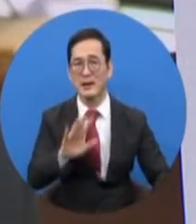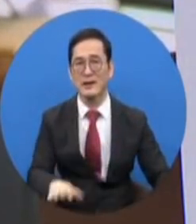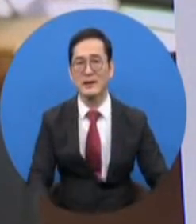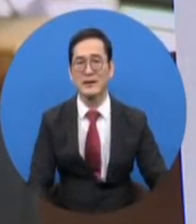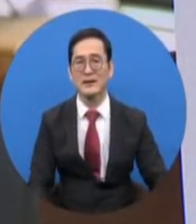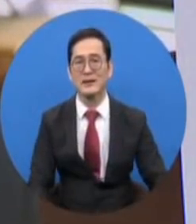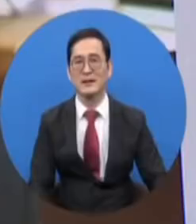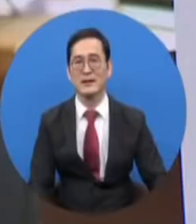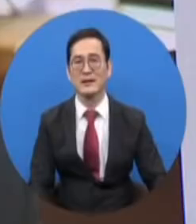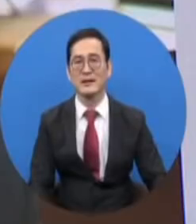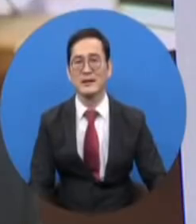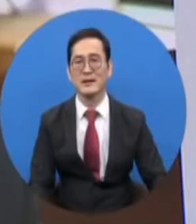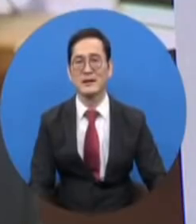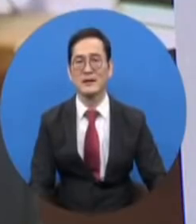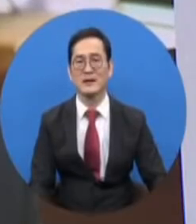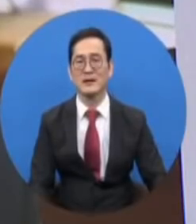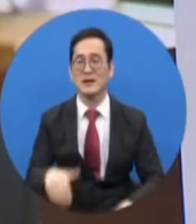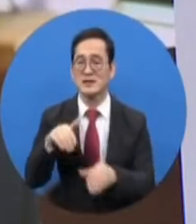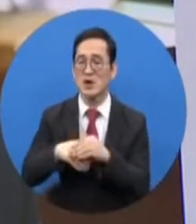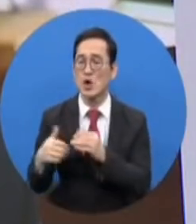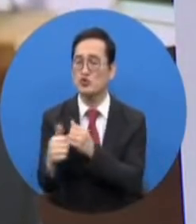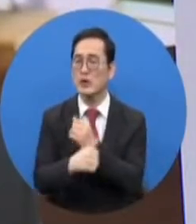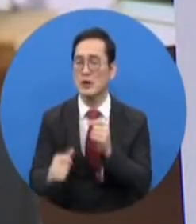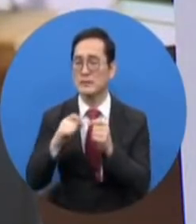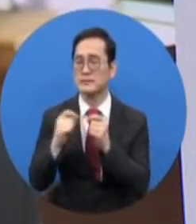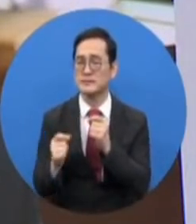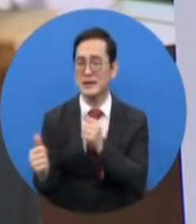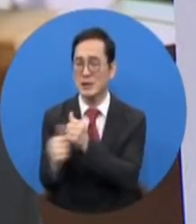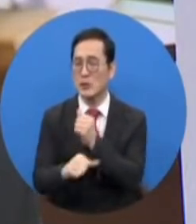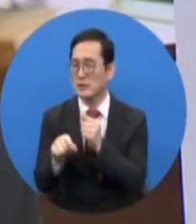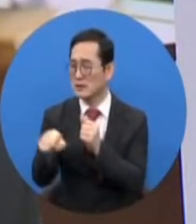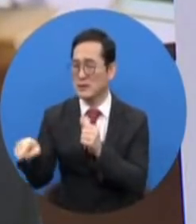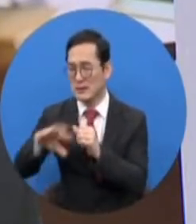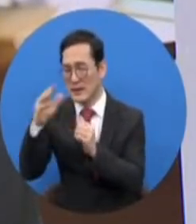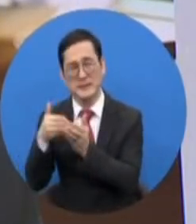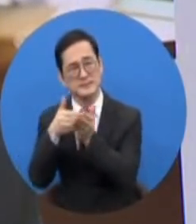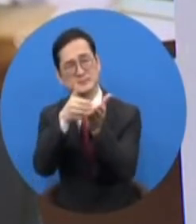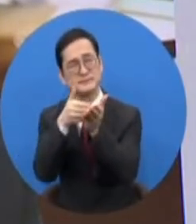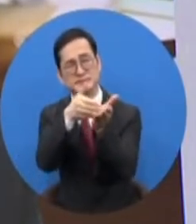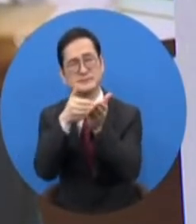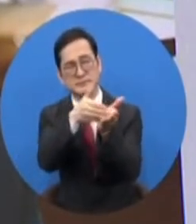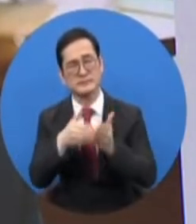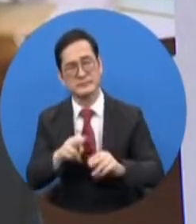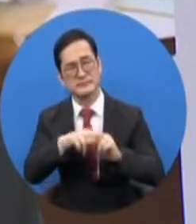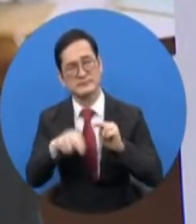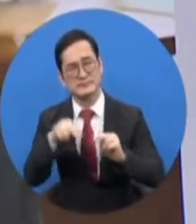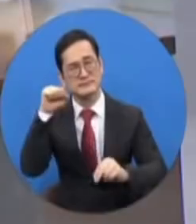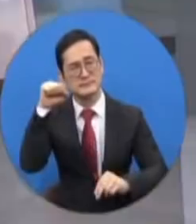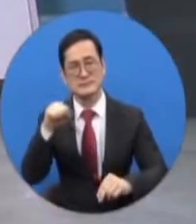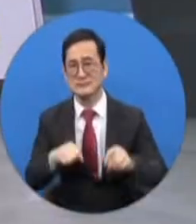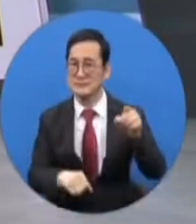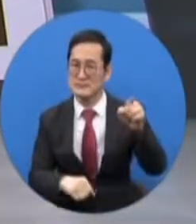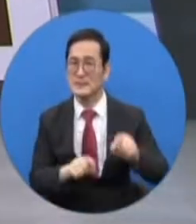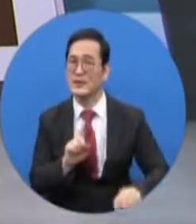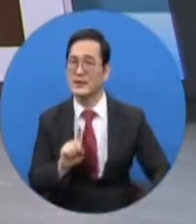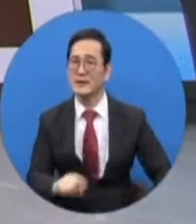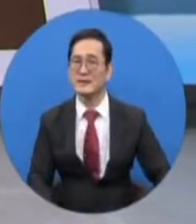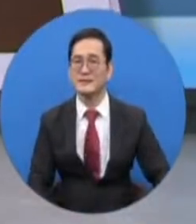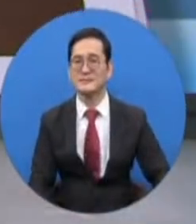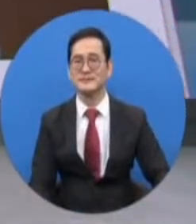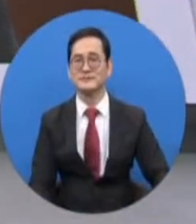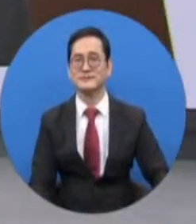과연 초유의 사태에 대해서 선관위원장은 어떤 입장을 표명할까요? 잠시 후에 이야기